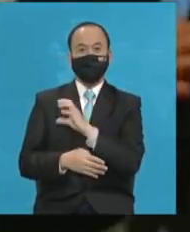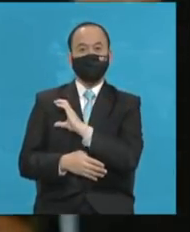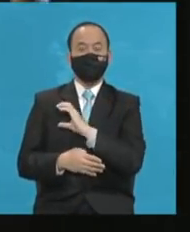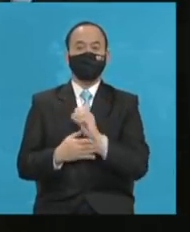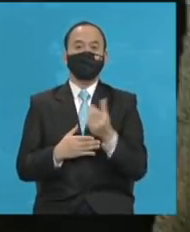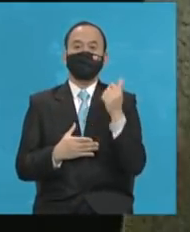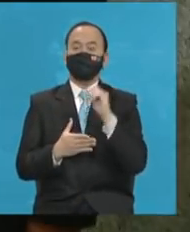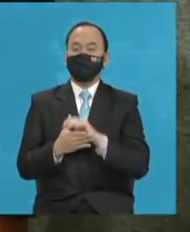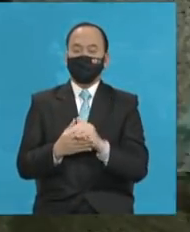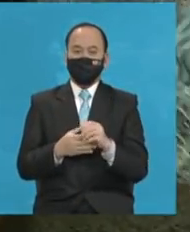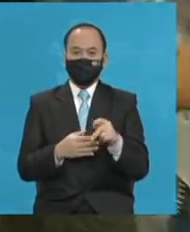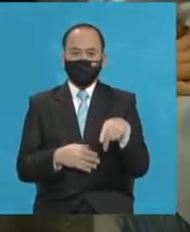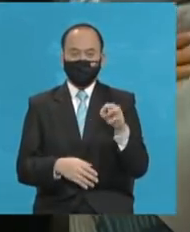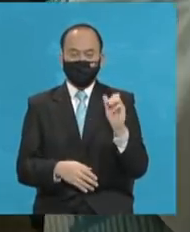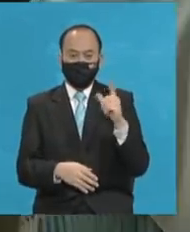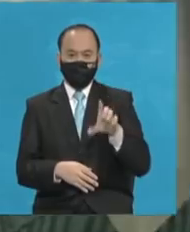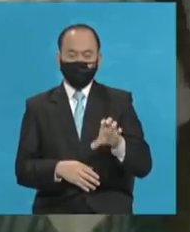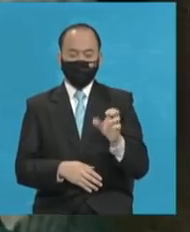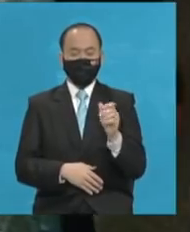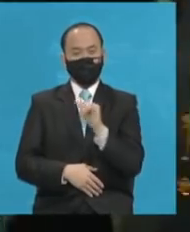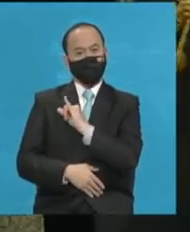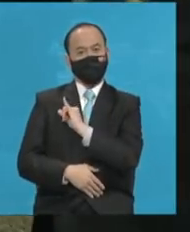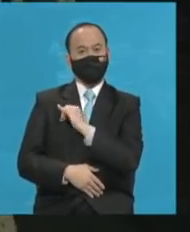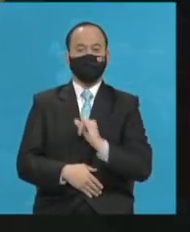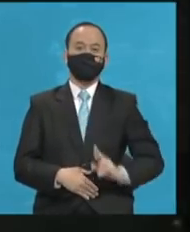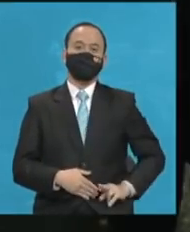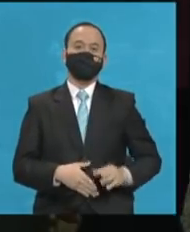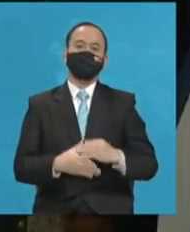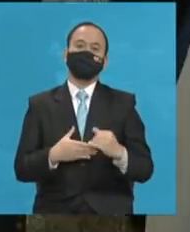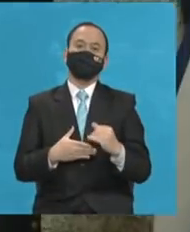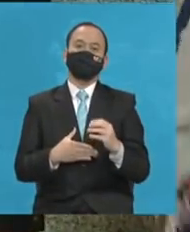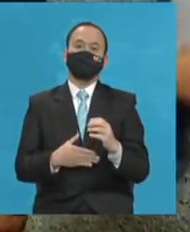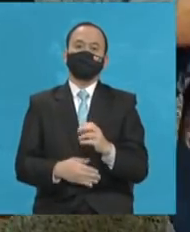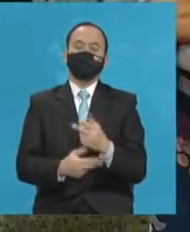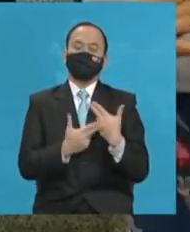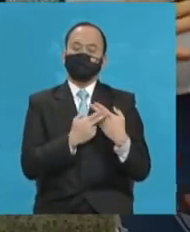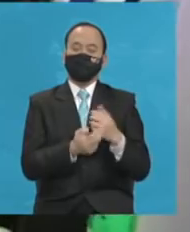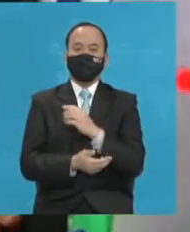dan juga pemerintah Angkatan Bersenjata diraja Brunei serta istri